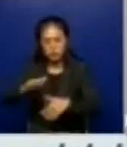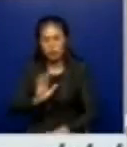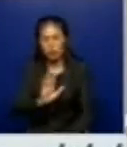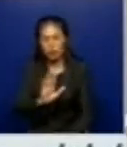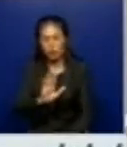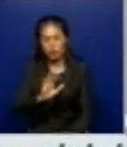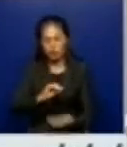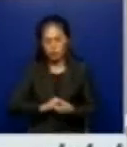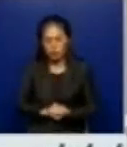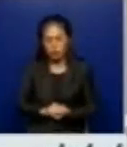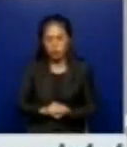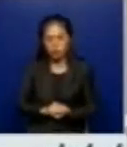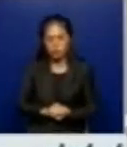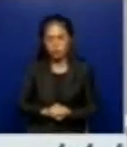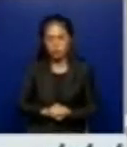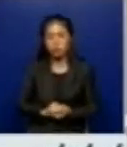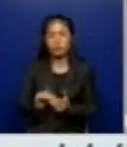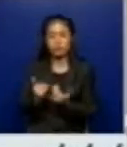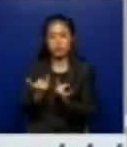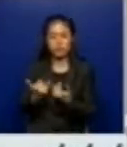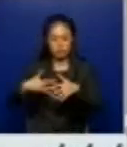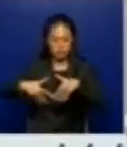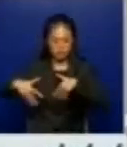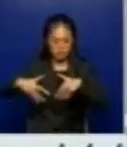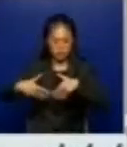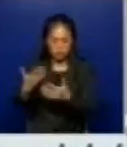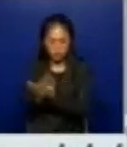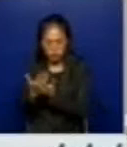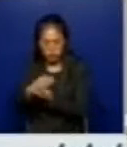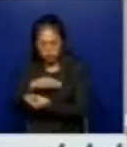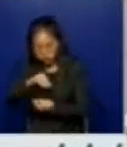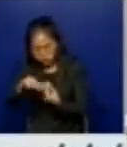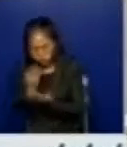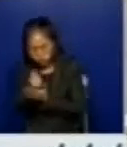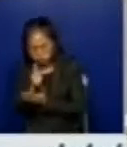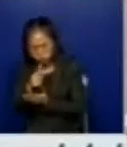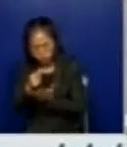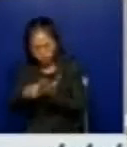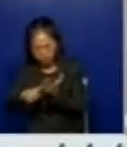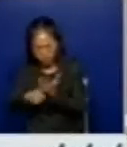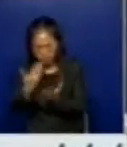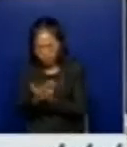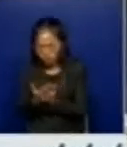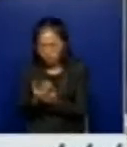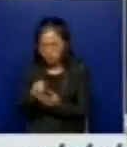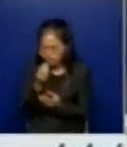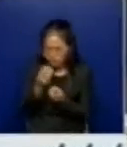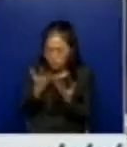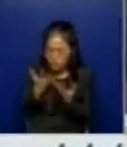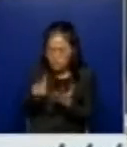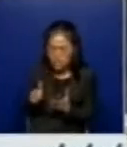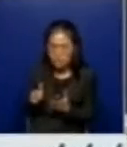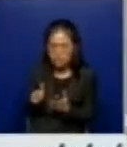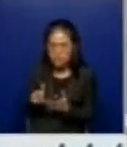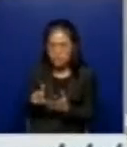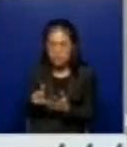นี้พี่น้องประชาชนมีรายได้เพียงพอที่จ่ายภาษีไหมครับไม่มีครับรัฐบาลจะเก็บภ